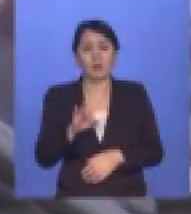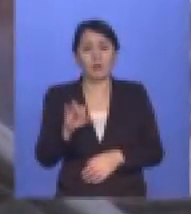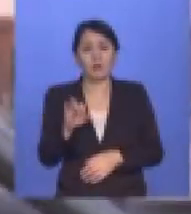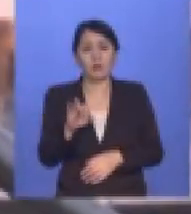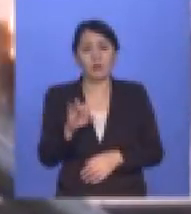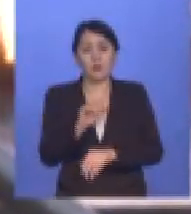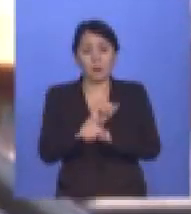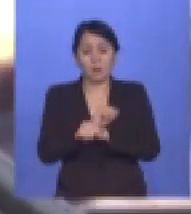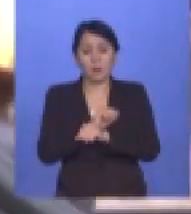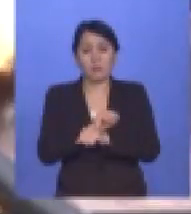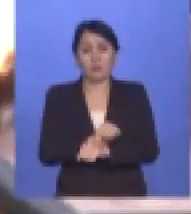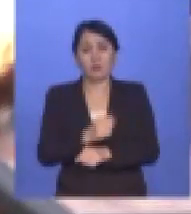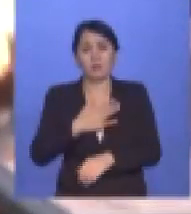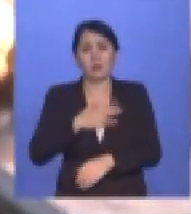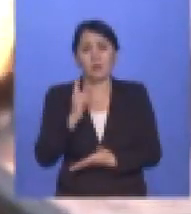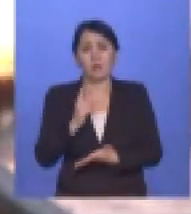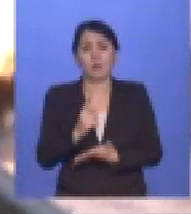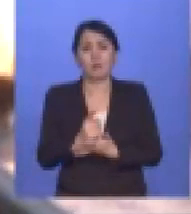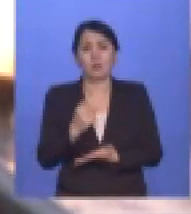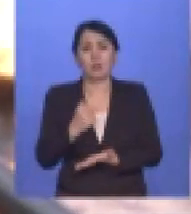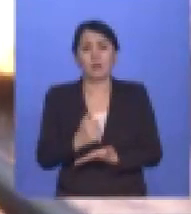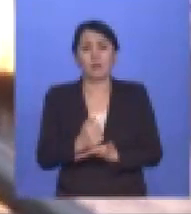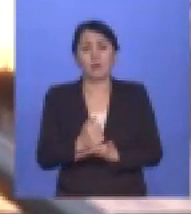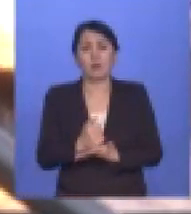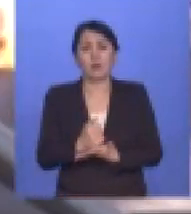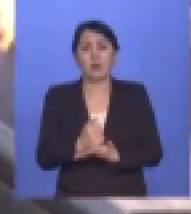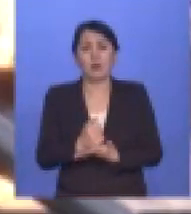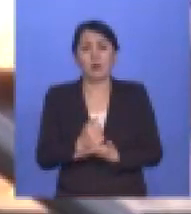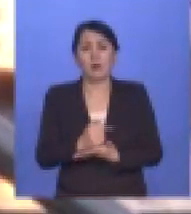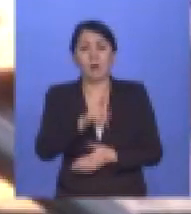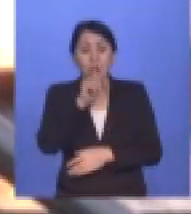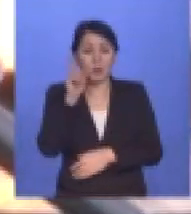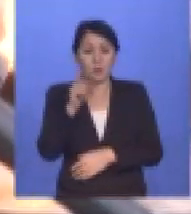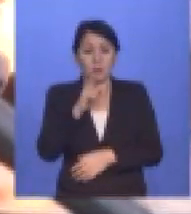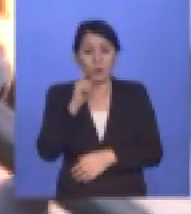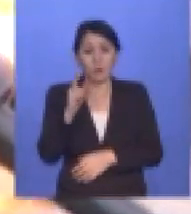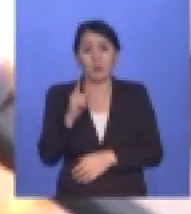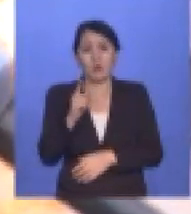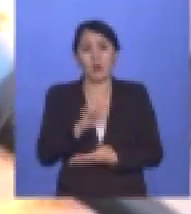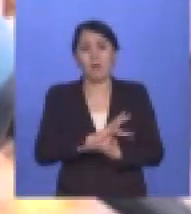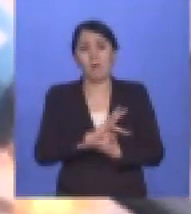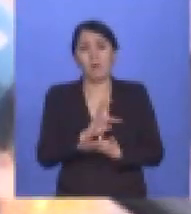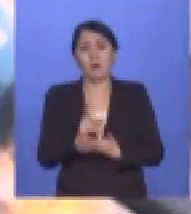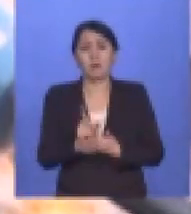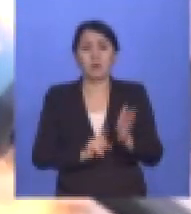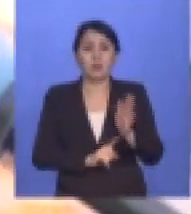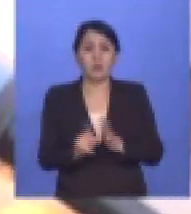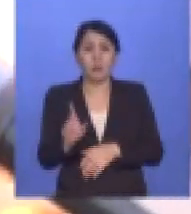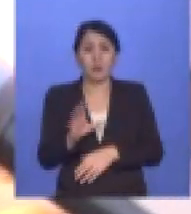оны сақтап қалу біздің міндетіміз, басты міндетіміз болғандықтан жастарымызды тарта отырып осындай іс-шараларды бастаған болатынбыз.